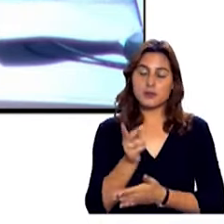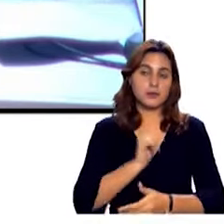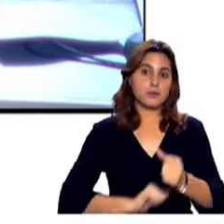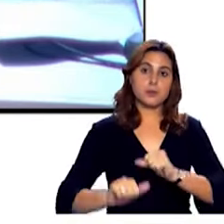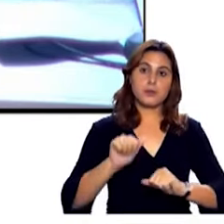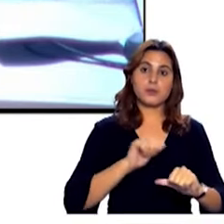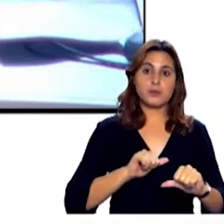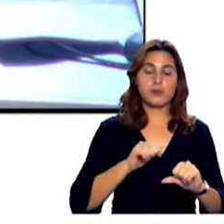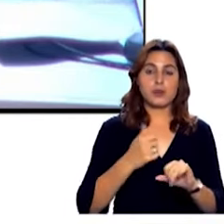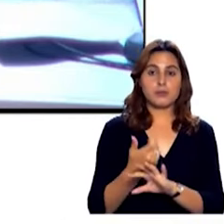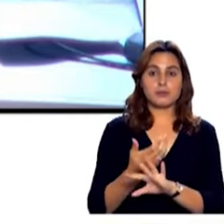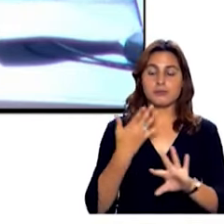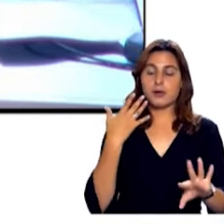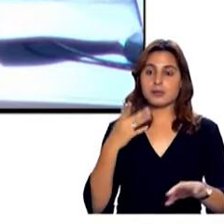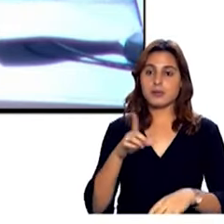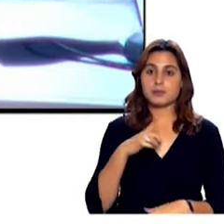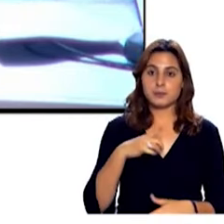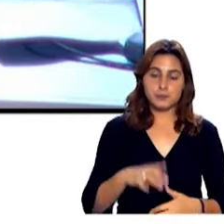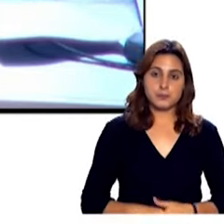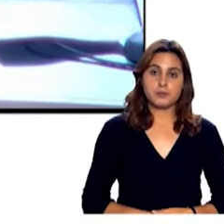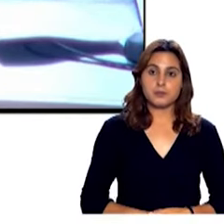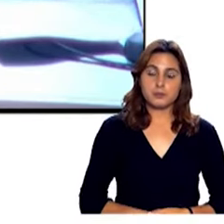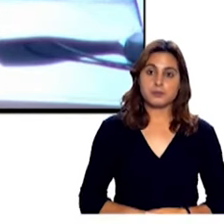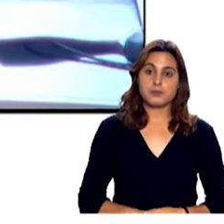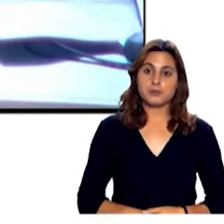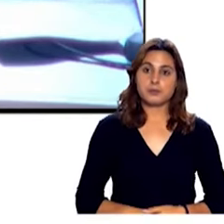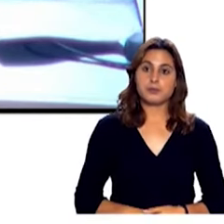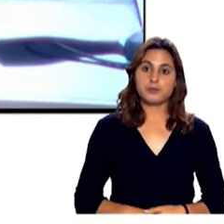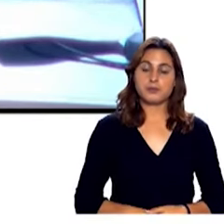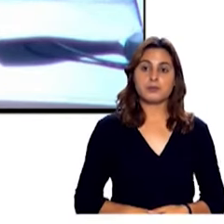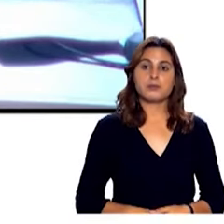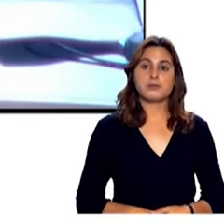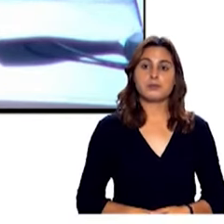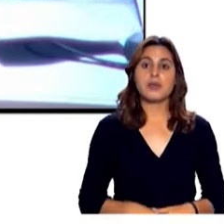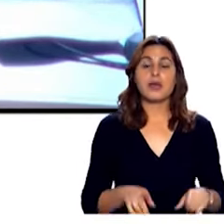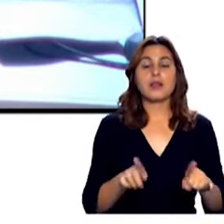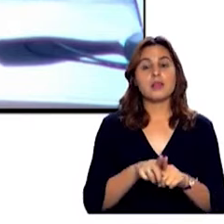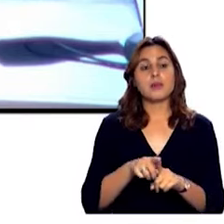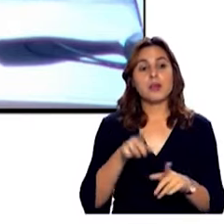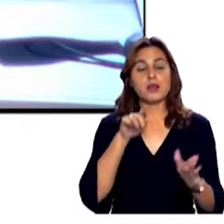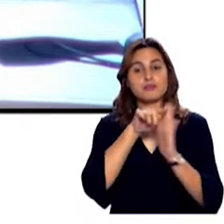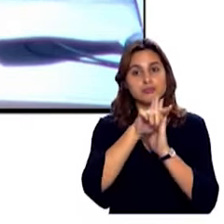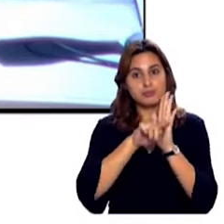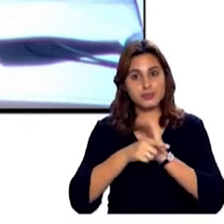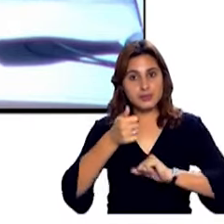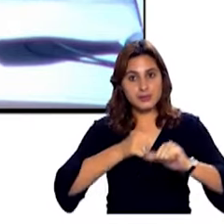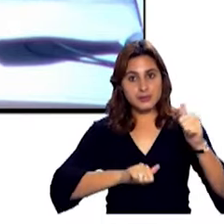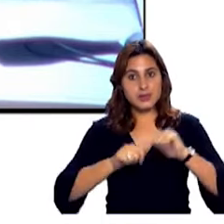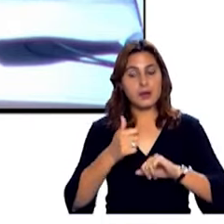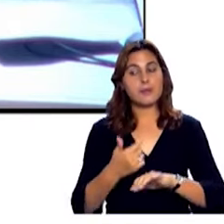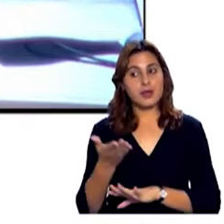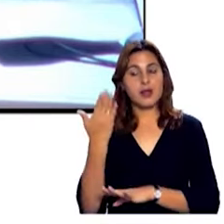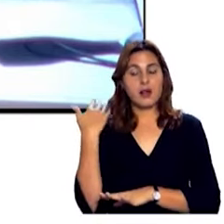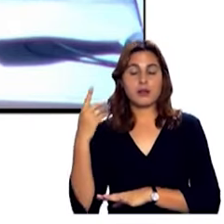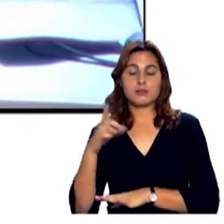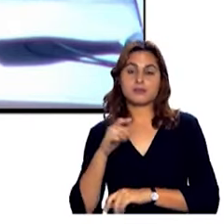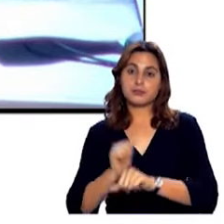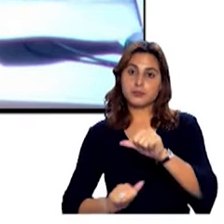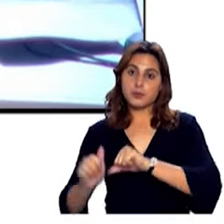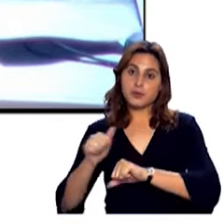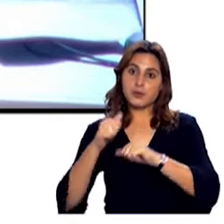enrichie Elle va Dire qu'elle Change d'avis la nouveauté c'est qu'elle va devoir expliquer pourquoi dans une Motivation